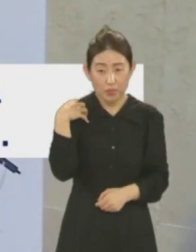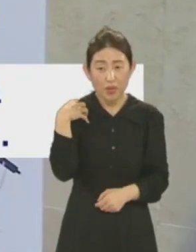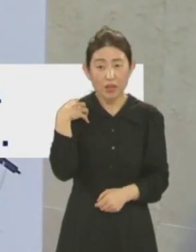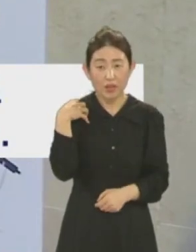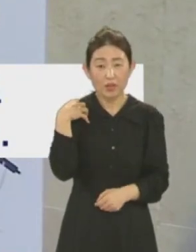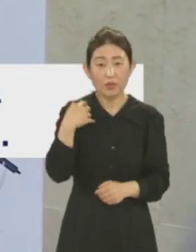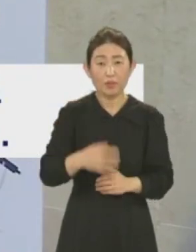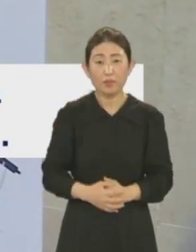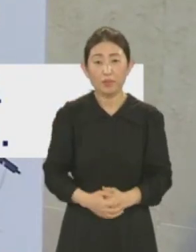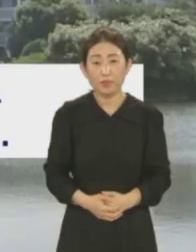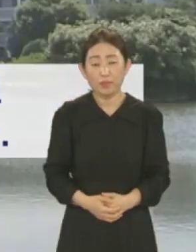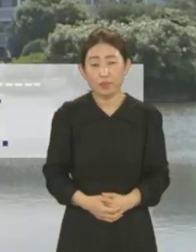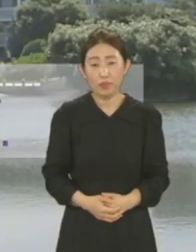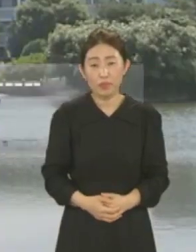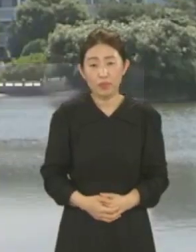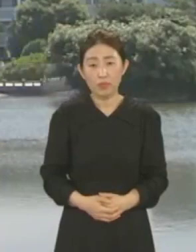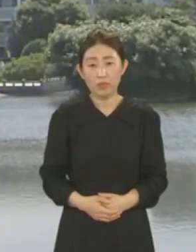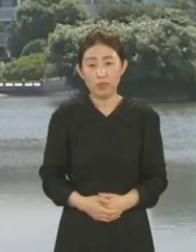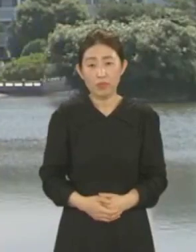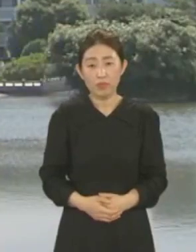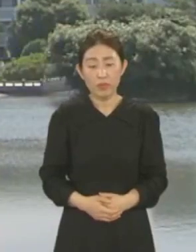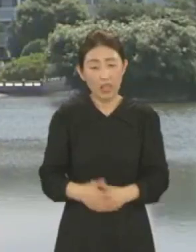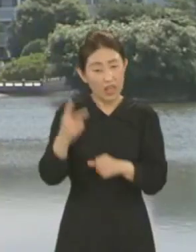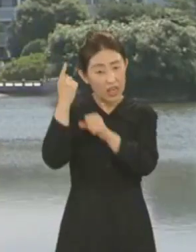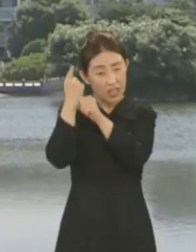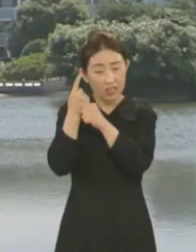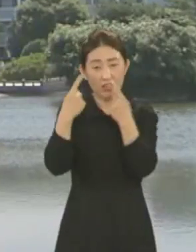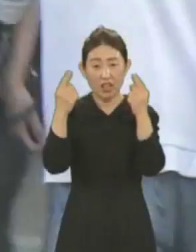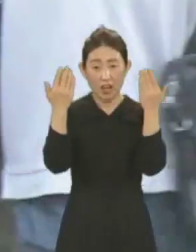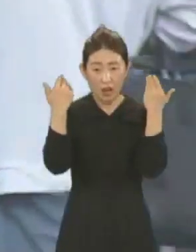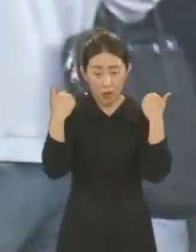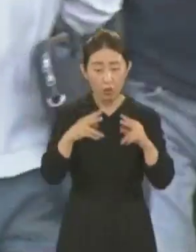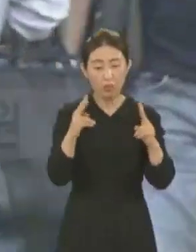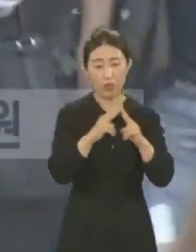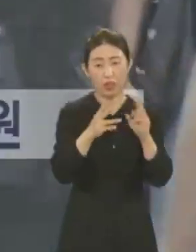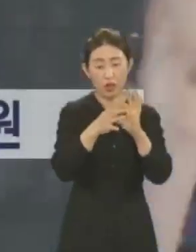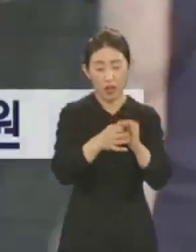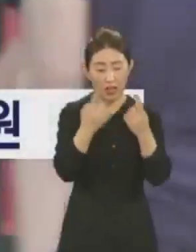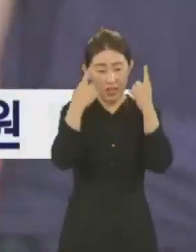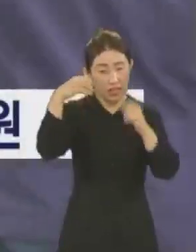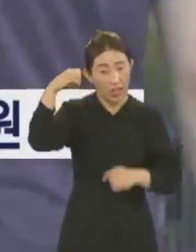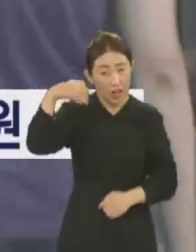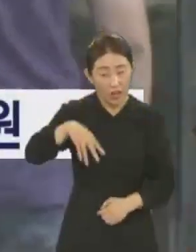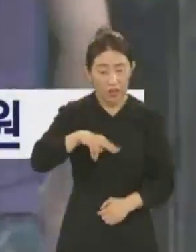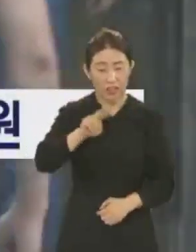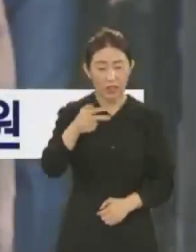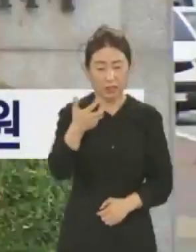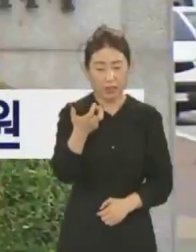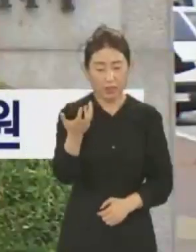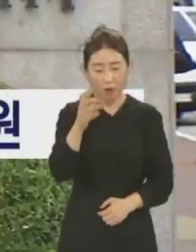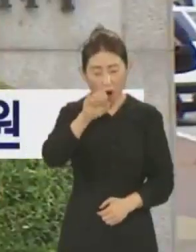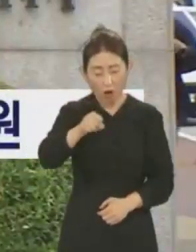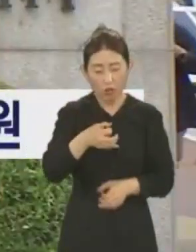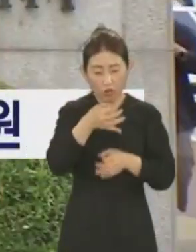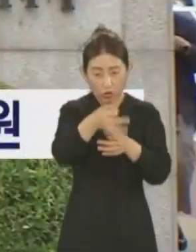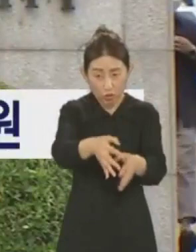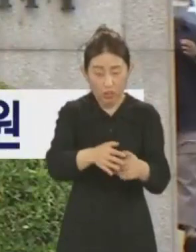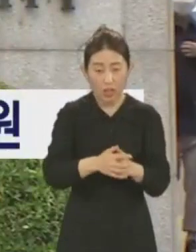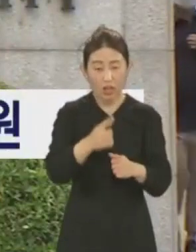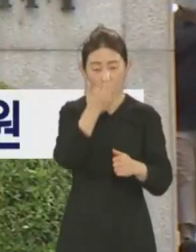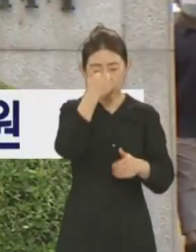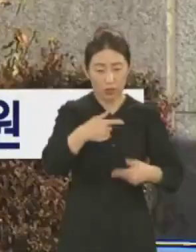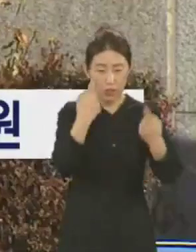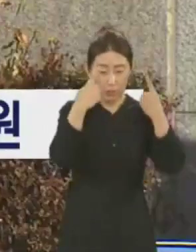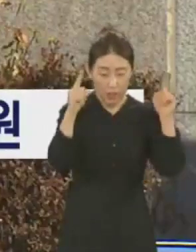이렇게 했기 때문에 신흥카이스트를 중심으로 반도체 관련 대학원에 280억원을 투입하고 충남대와